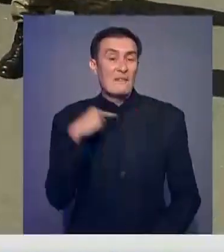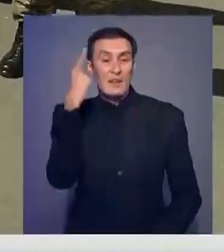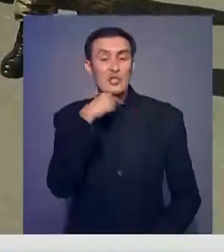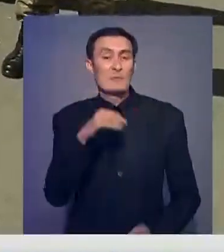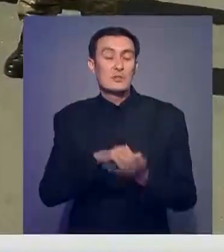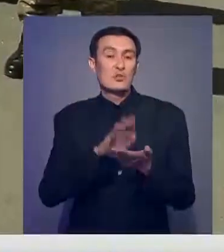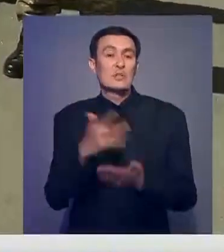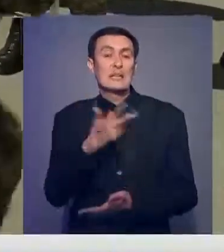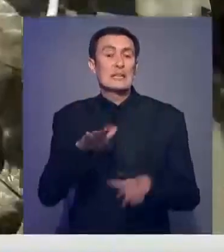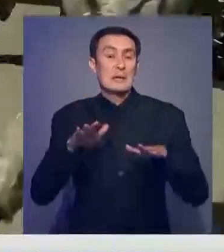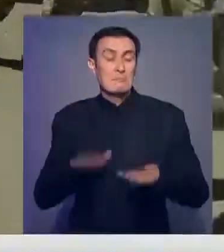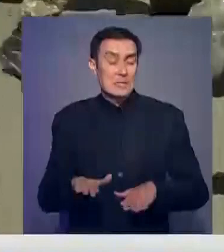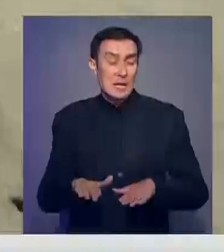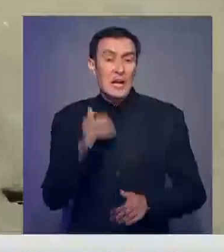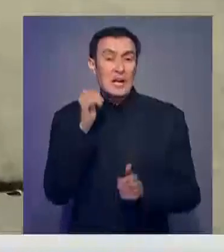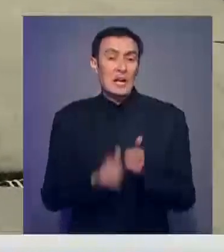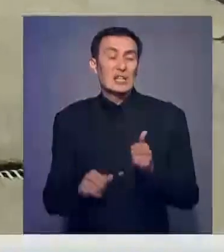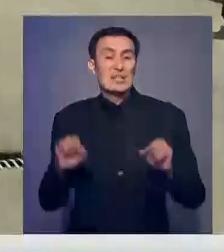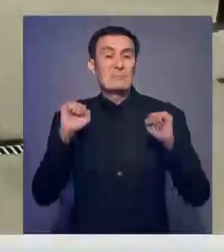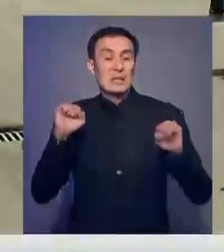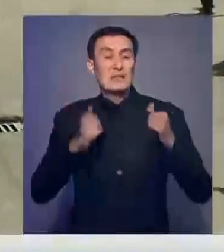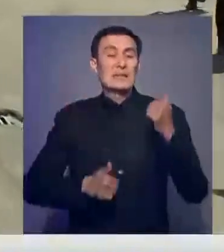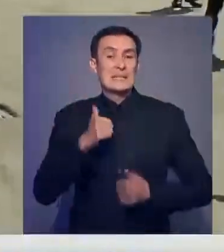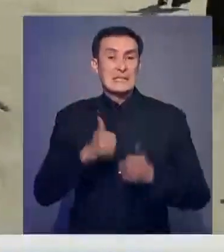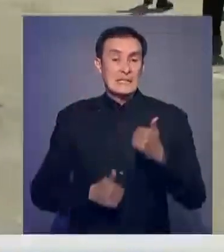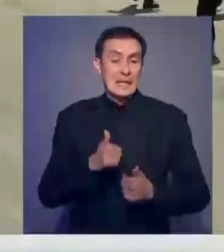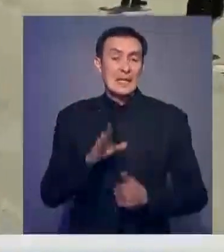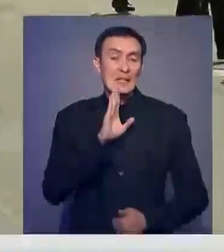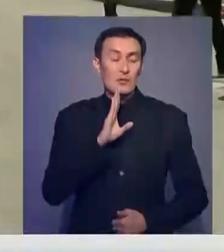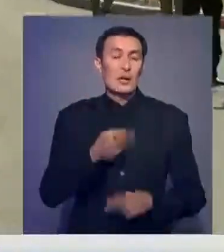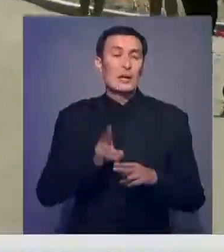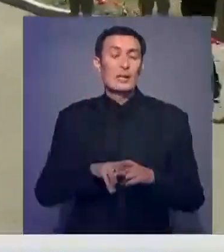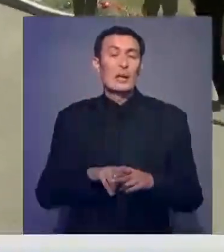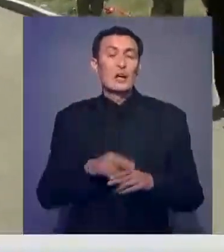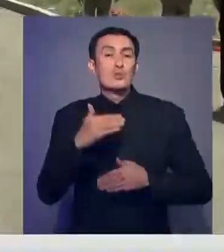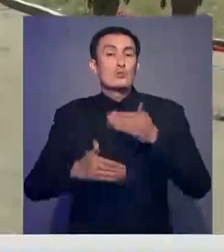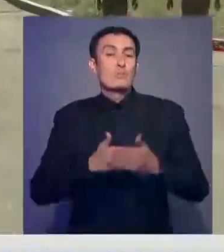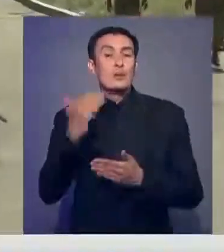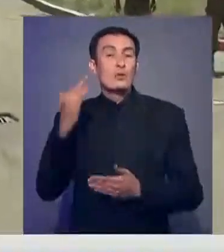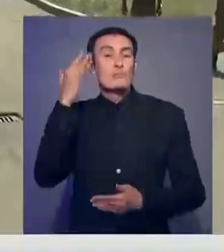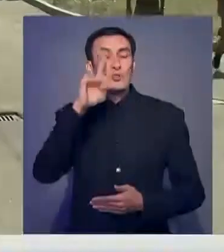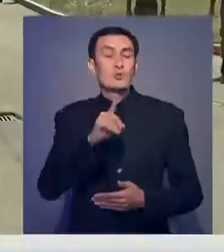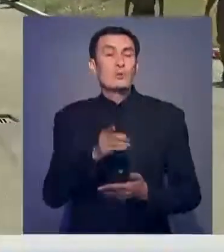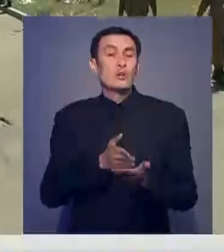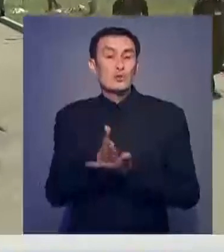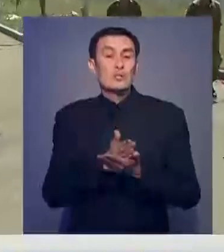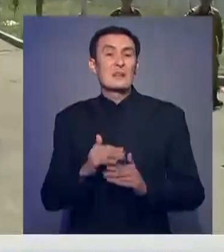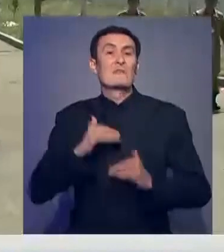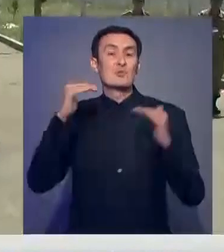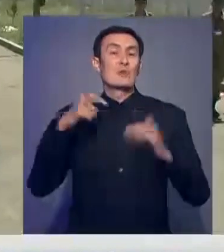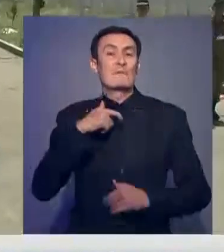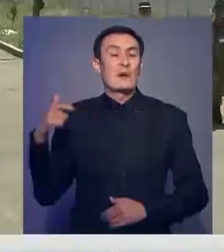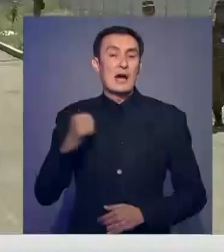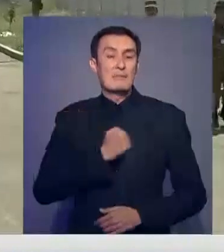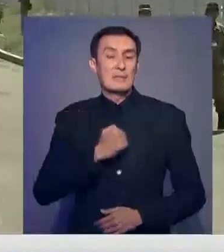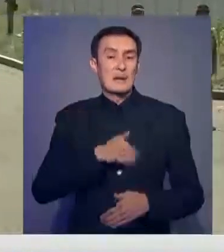зачете заняла третье место. Каждое спортивное состязание, говорит Мульдыр, как очередная ступень к мечте – дослужиться до высокого чина в